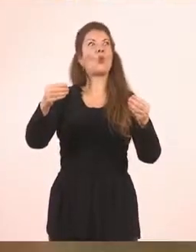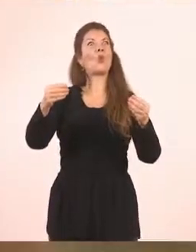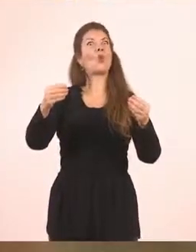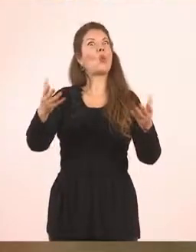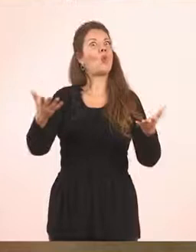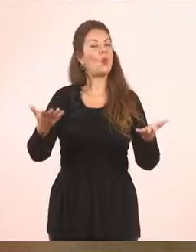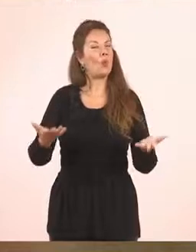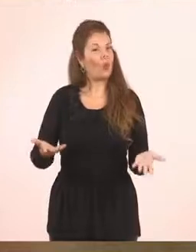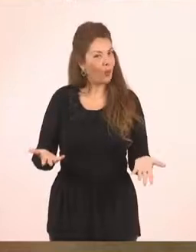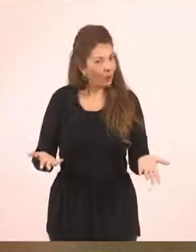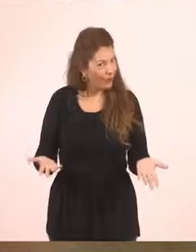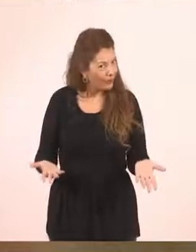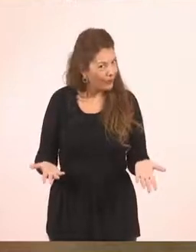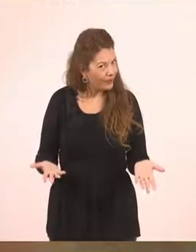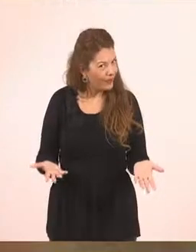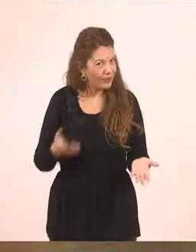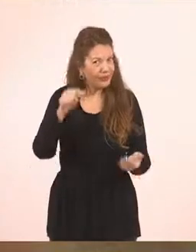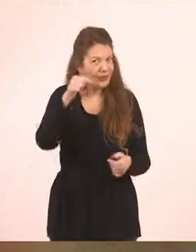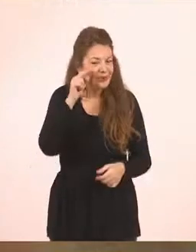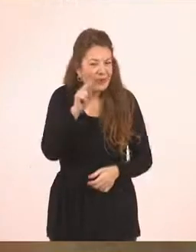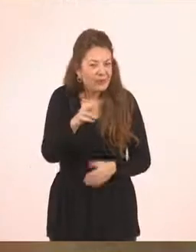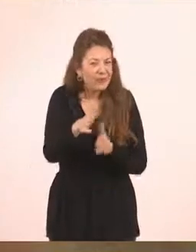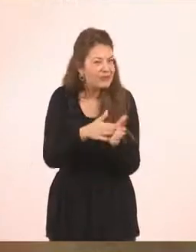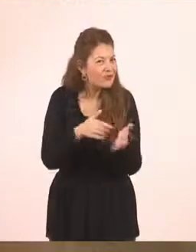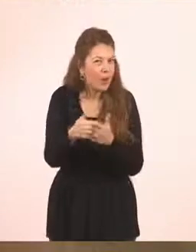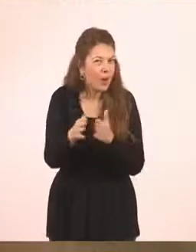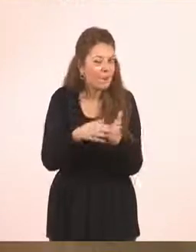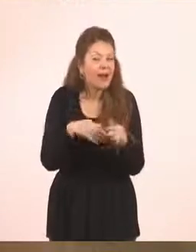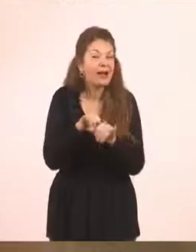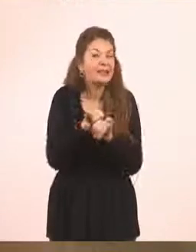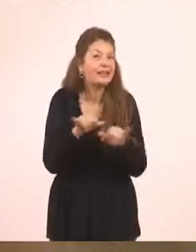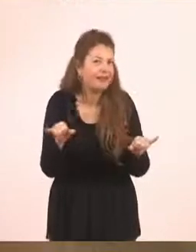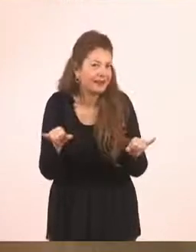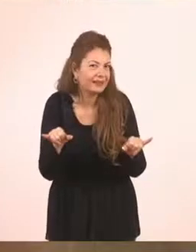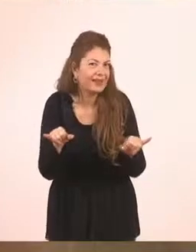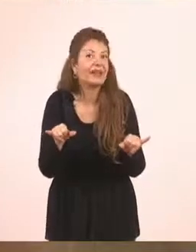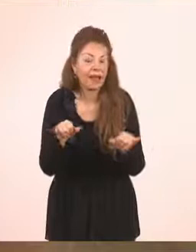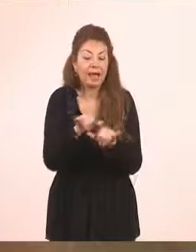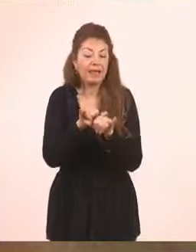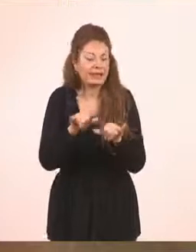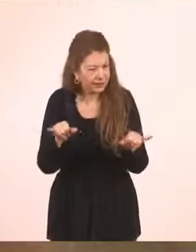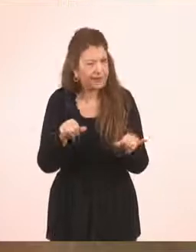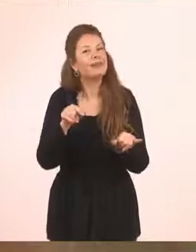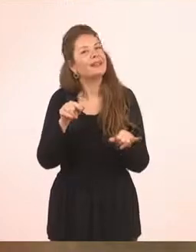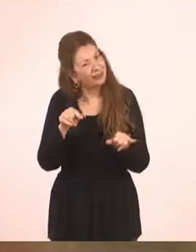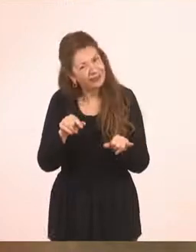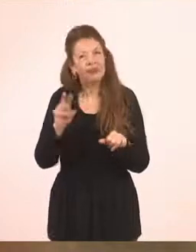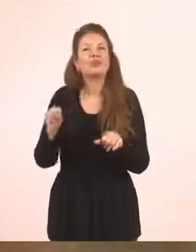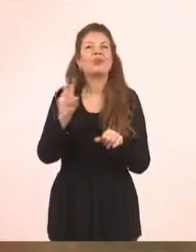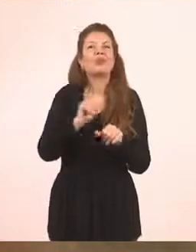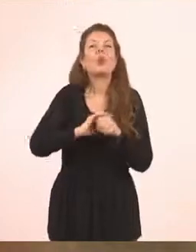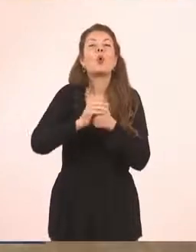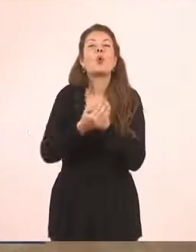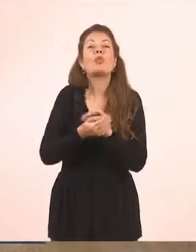Και κάπου τώρα μπορούμε να δούμε και το γκρι. Το γκρι, που είναι άλλο ένα ουδέτερο χρώμα, που